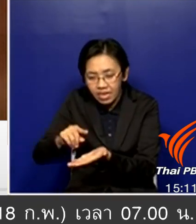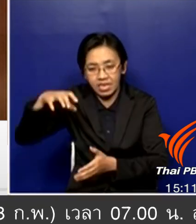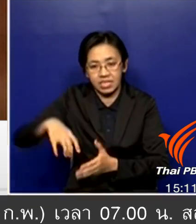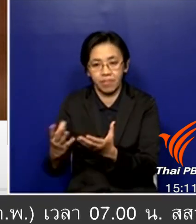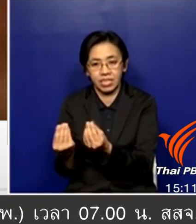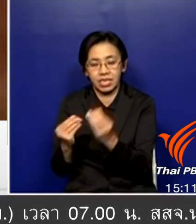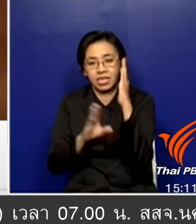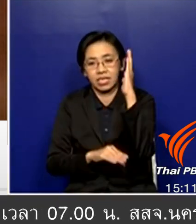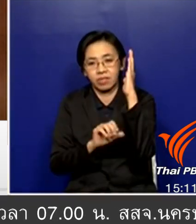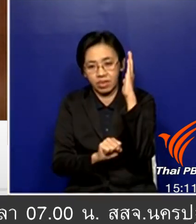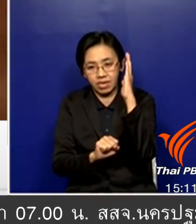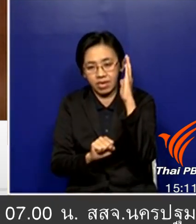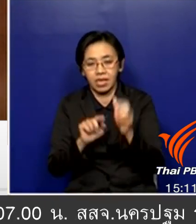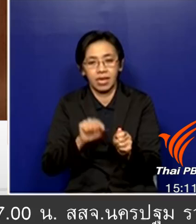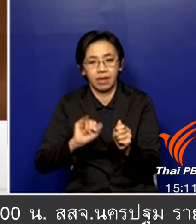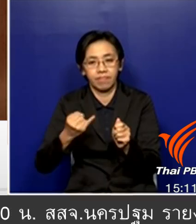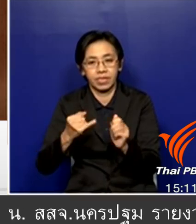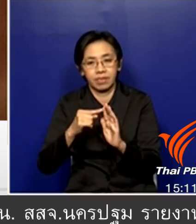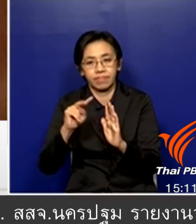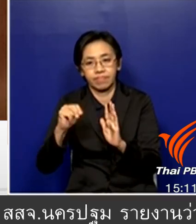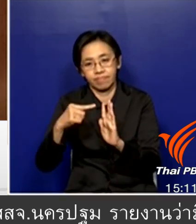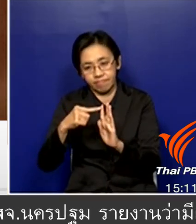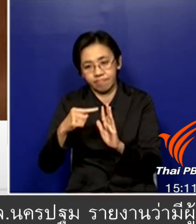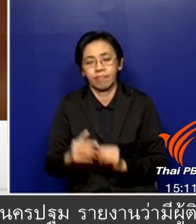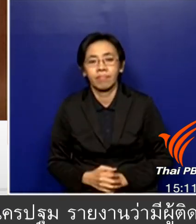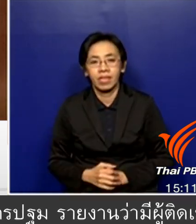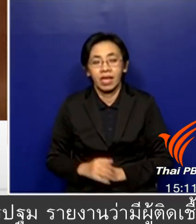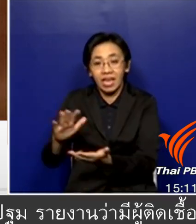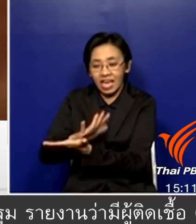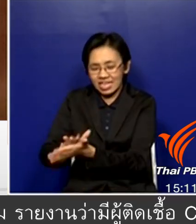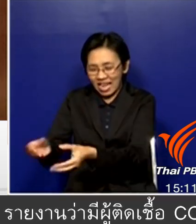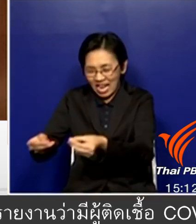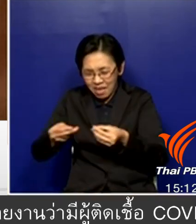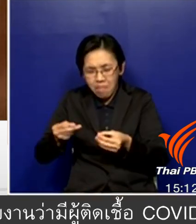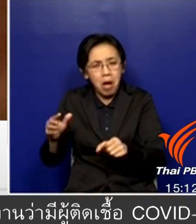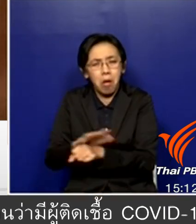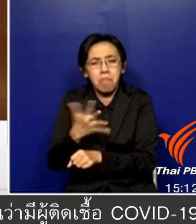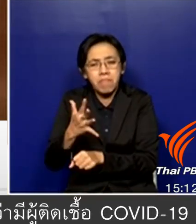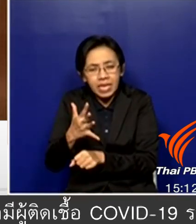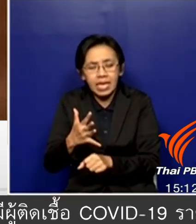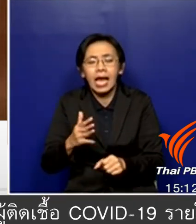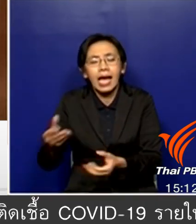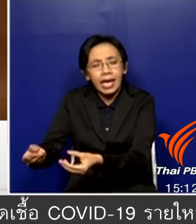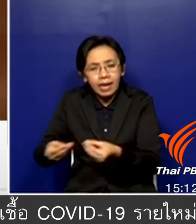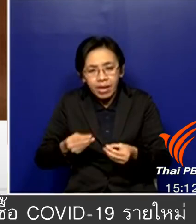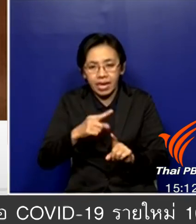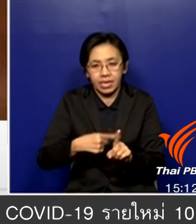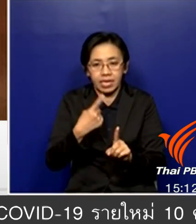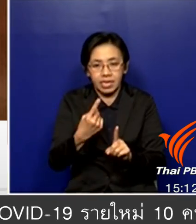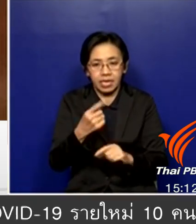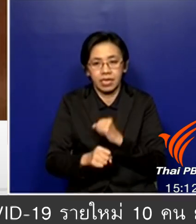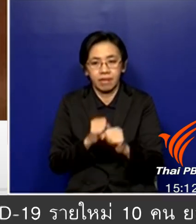ดินจหดทรงขารเศาขา correspondenceข้มูลทได้มาก็เพีงส่นเดียวครัท่ประทานคือเดือนมกราคม 25